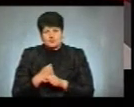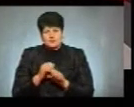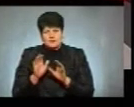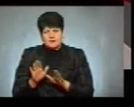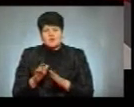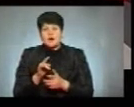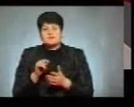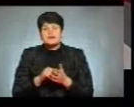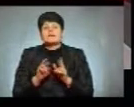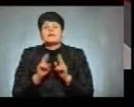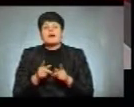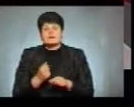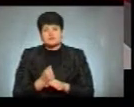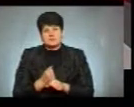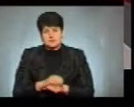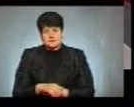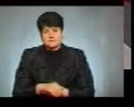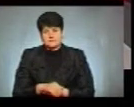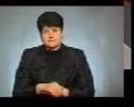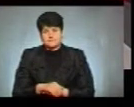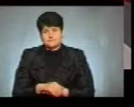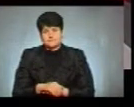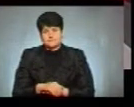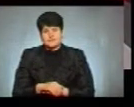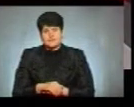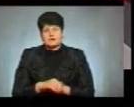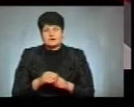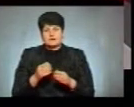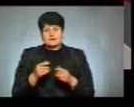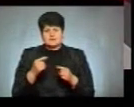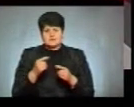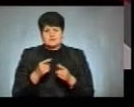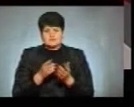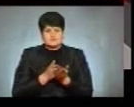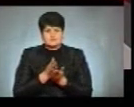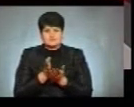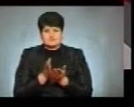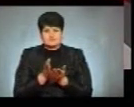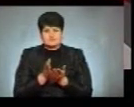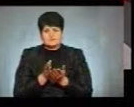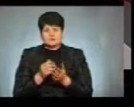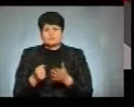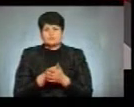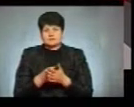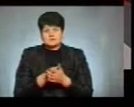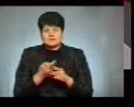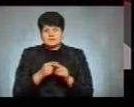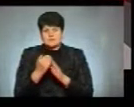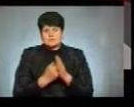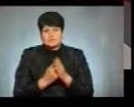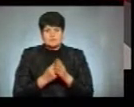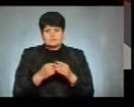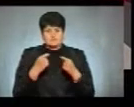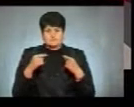що знов-таки, як це зробити. І, значить, тобто прагматичність програм різна. Прямо скажемо, що діючого президента вона більша, в Зеленського